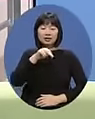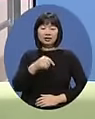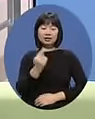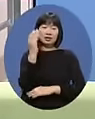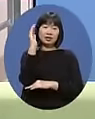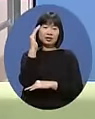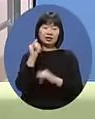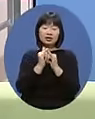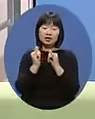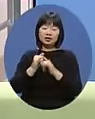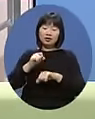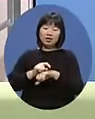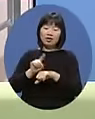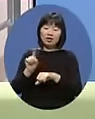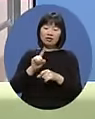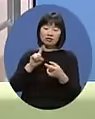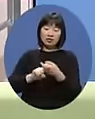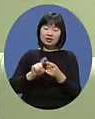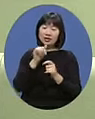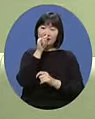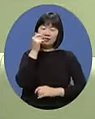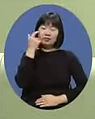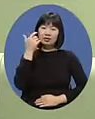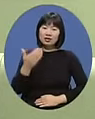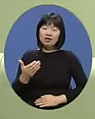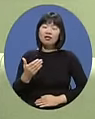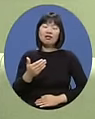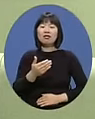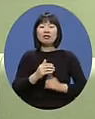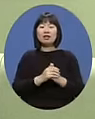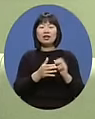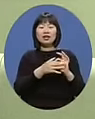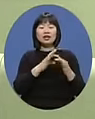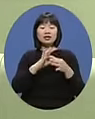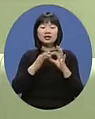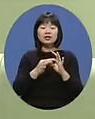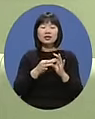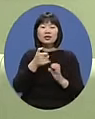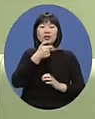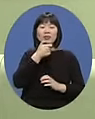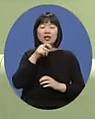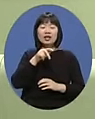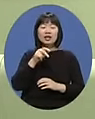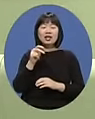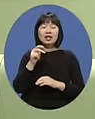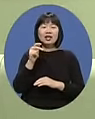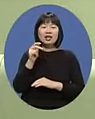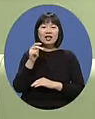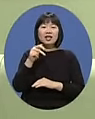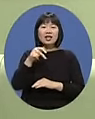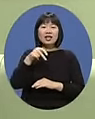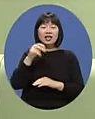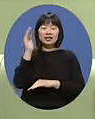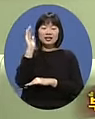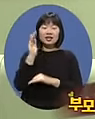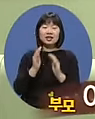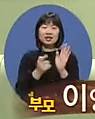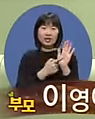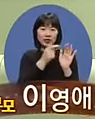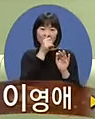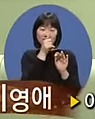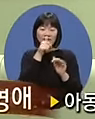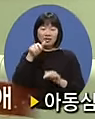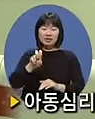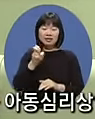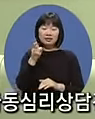사회성과 네. 어떤 관계가 있습니까? 네. 이 나르시스는 이제 그리스 로마 신화에 나오는 훈남이죠. 대표 훈남입니다. 우리 김영규